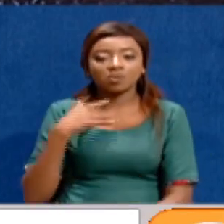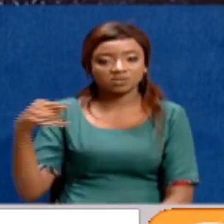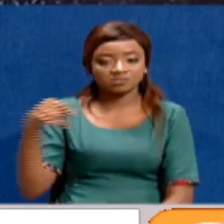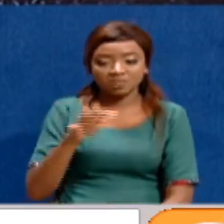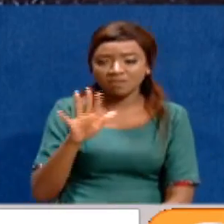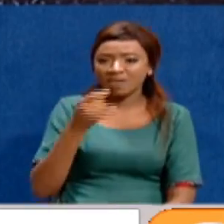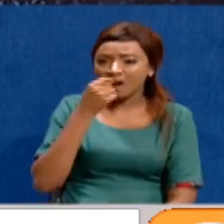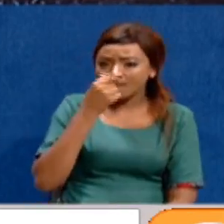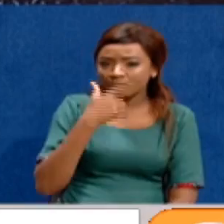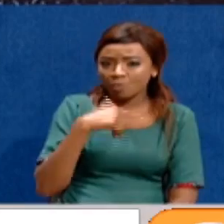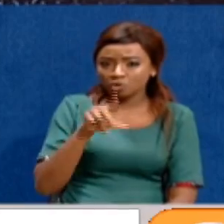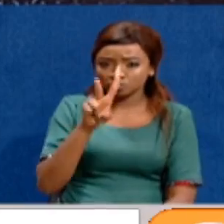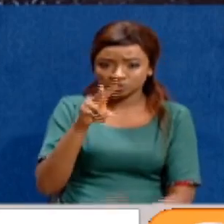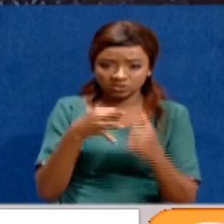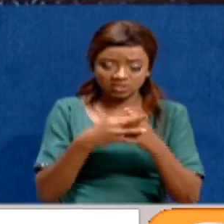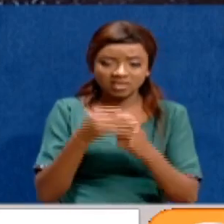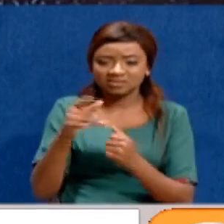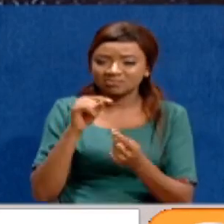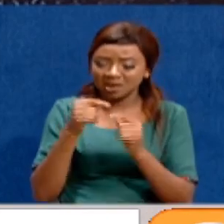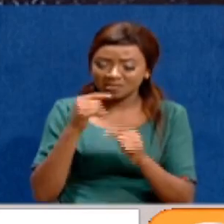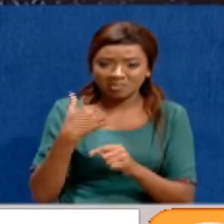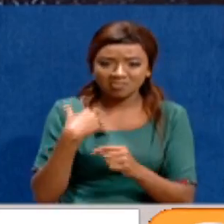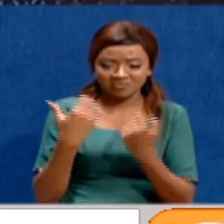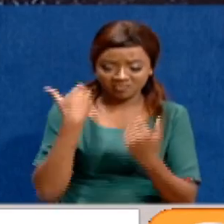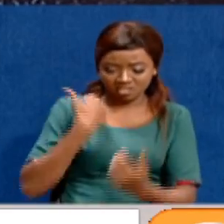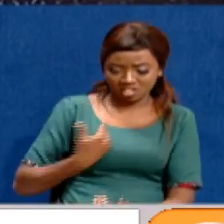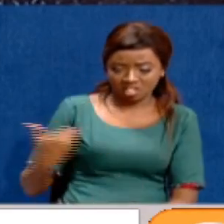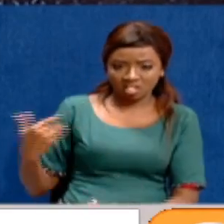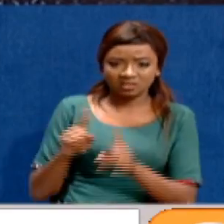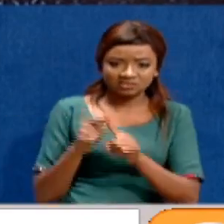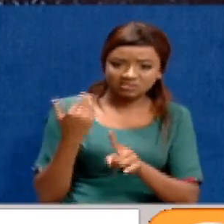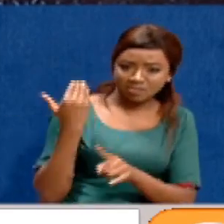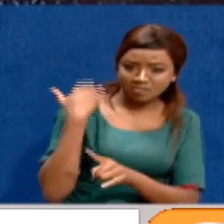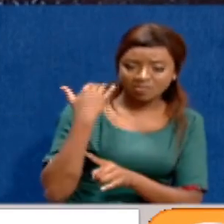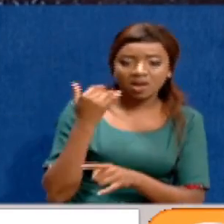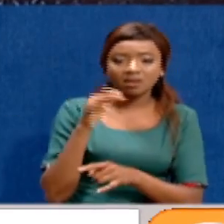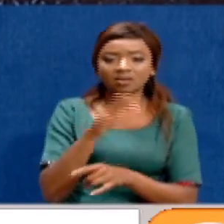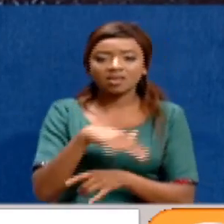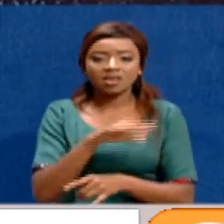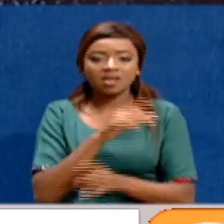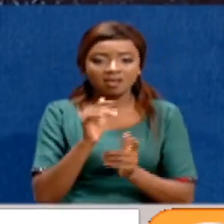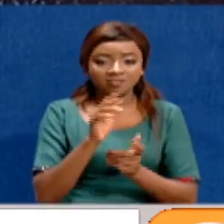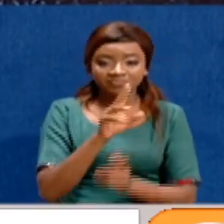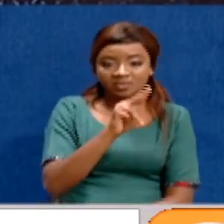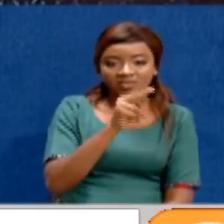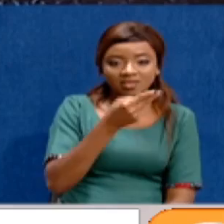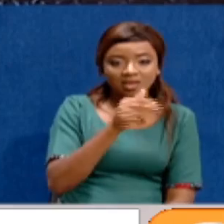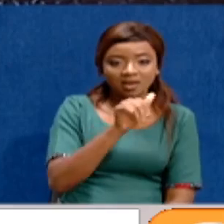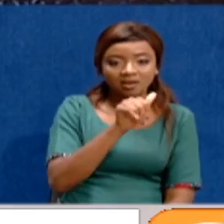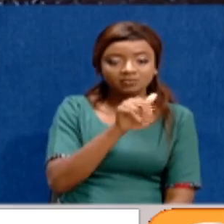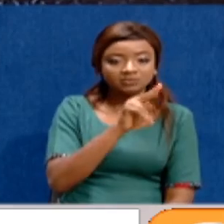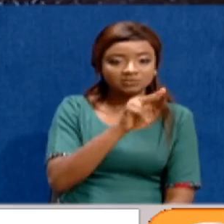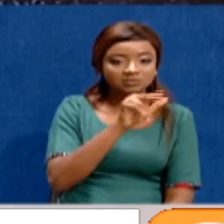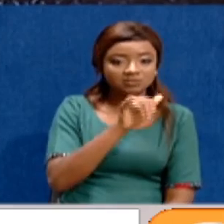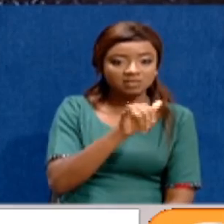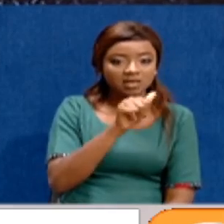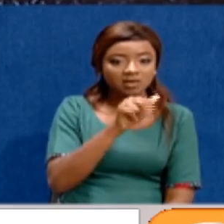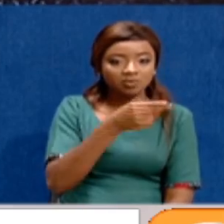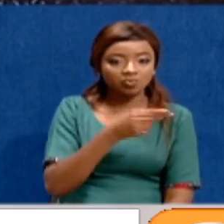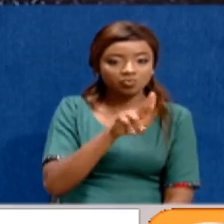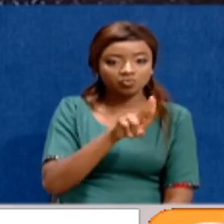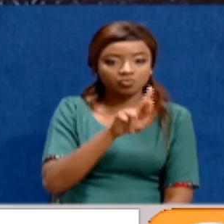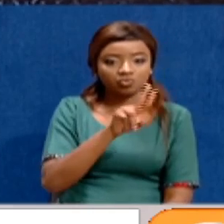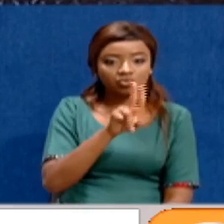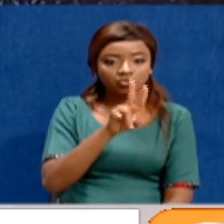mwenye umri wa miaka 28 anauguza majeraha ya mkono na mgongo katika hospitali ya rufaa Nyahururu baada ya kuvamiwa na kiboko alipokuwa